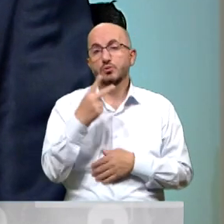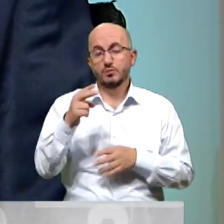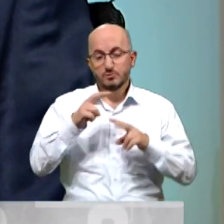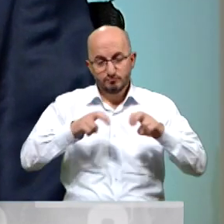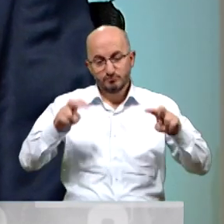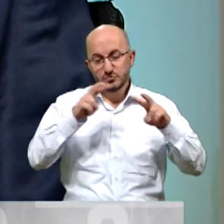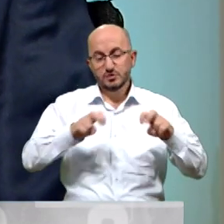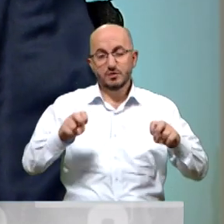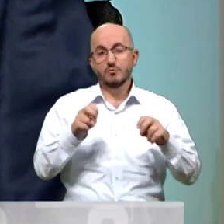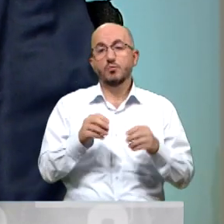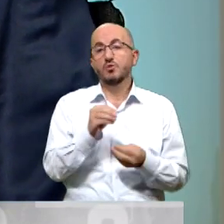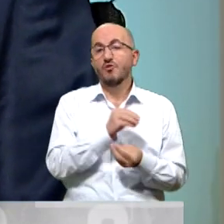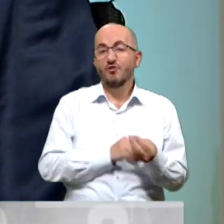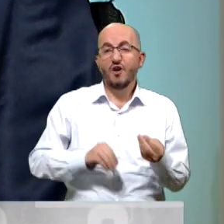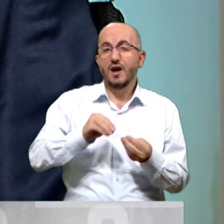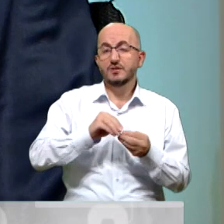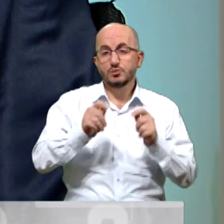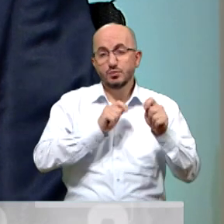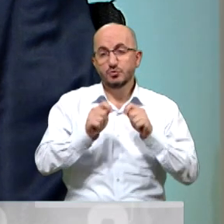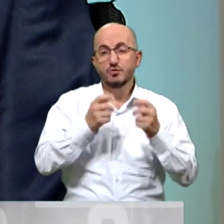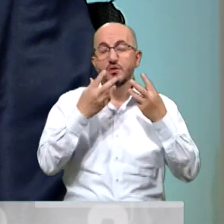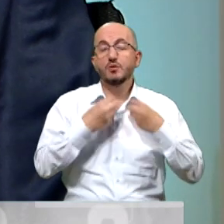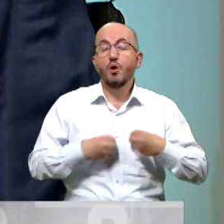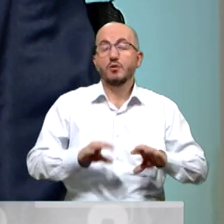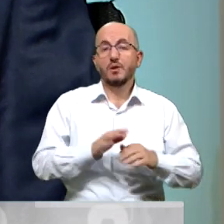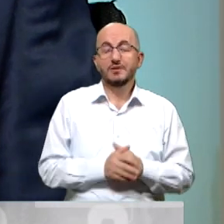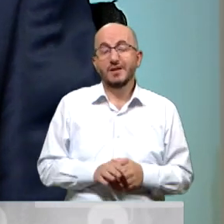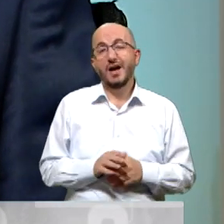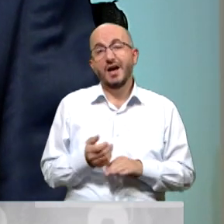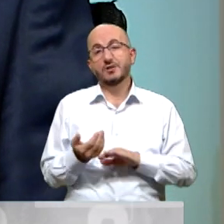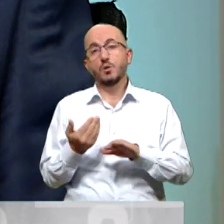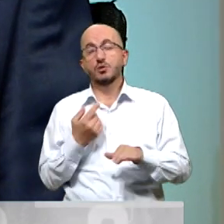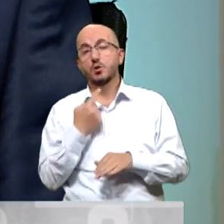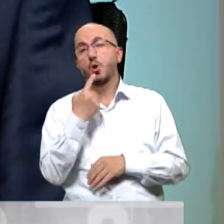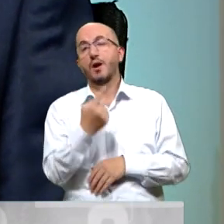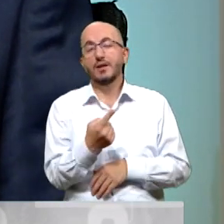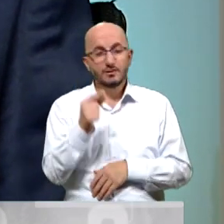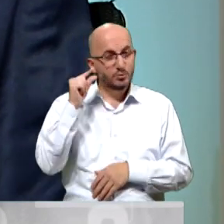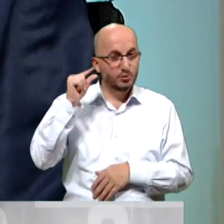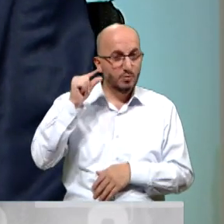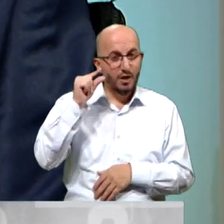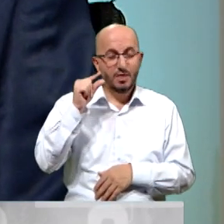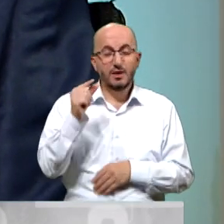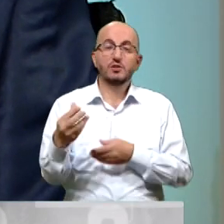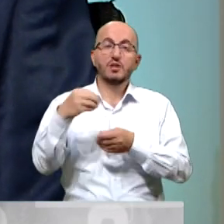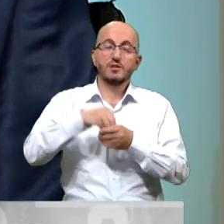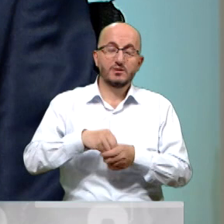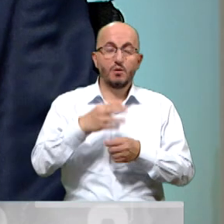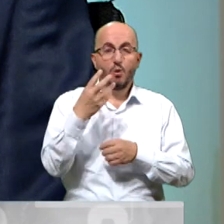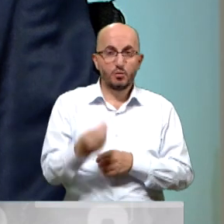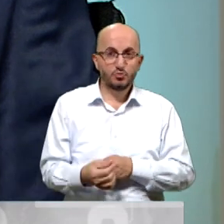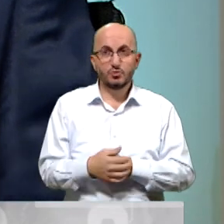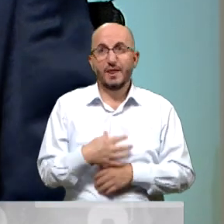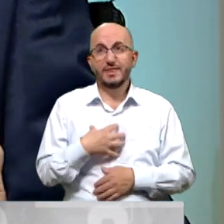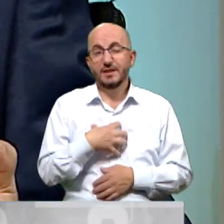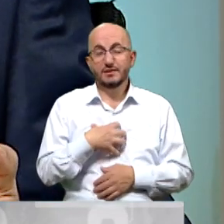inceleyerek bunun bir faiz sözleşmesi olmadığını ama az önce söylediğim şüphelere de ihtiva ettiğini,